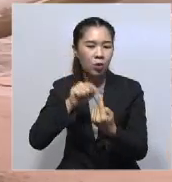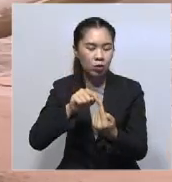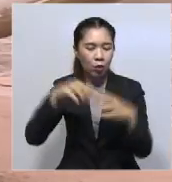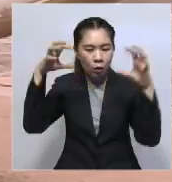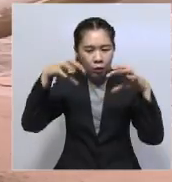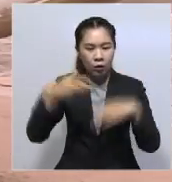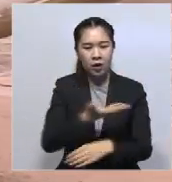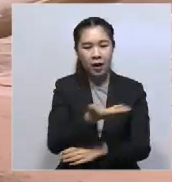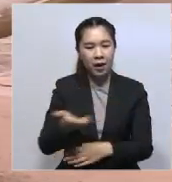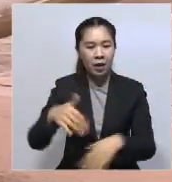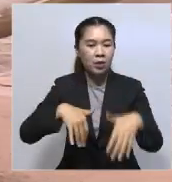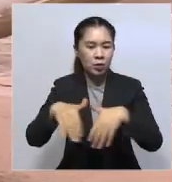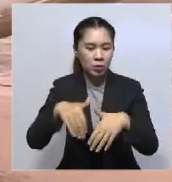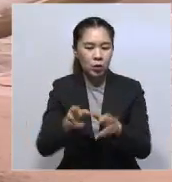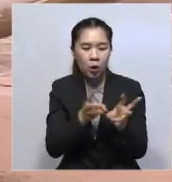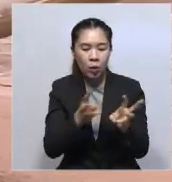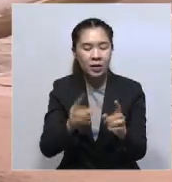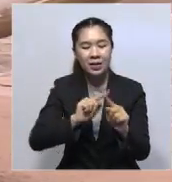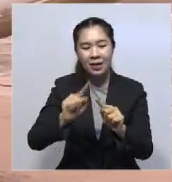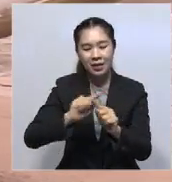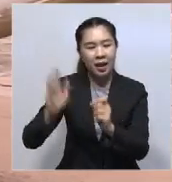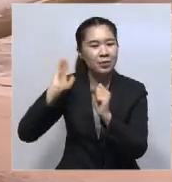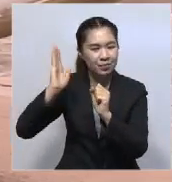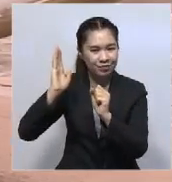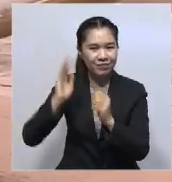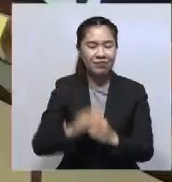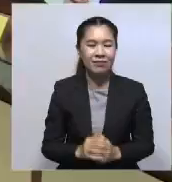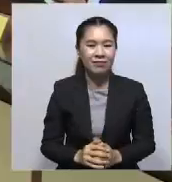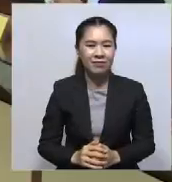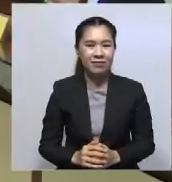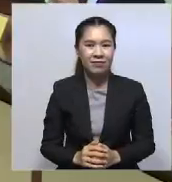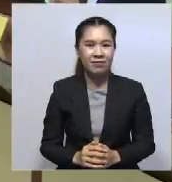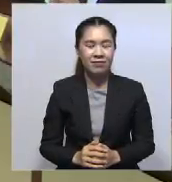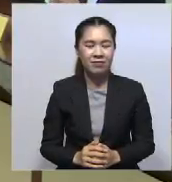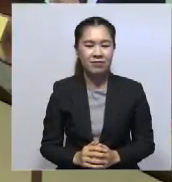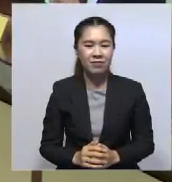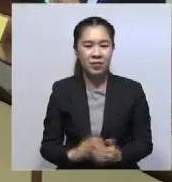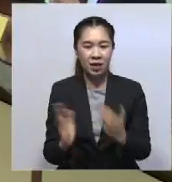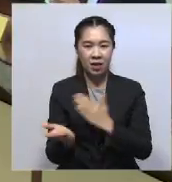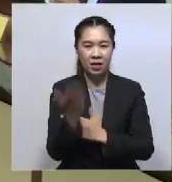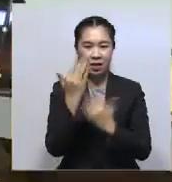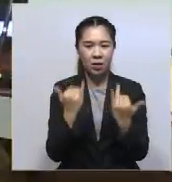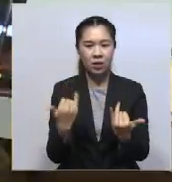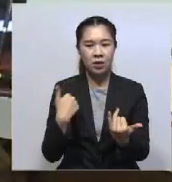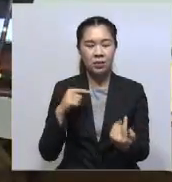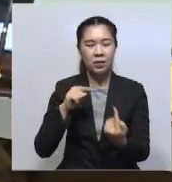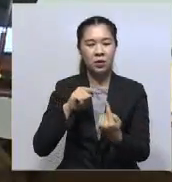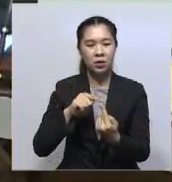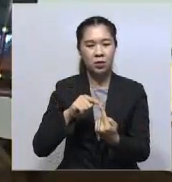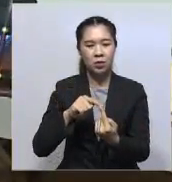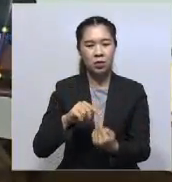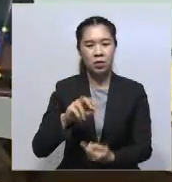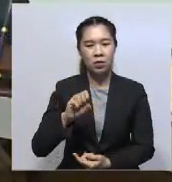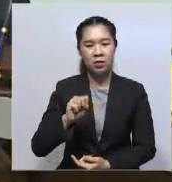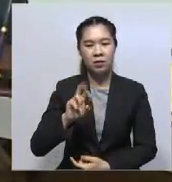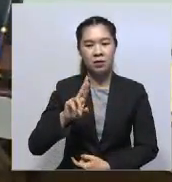สู่พี่น้องประชาชนผ่านทางช่องทางต่างๆของกรมประชาสัมพันธ์ครับในช่วงเช้าที่ผ่านมาพลโทสรรเสริญแก้วกำเนิ